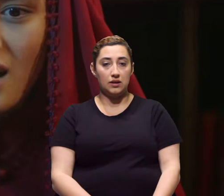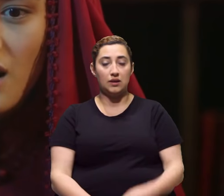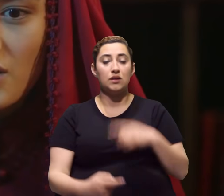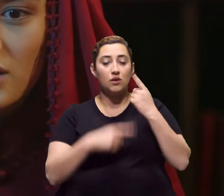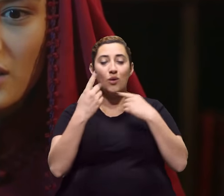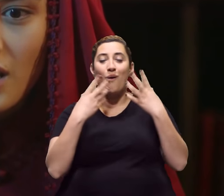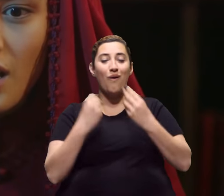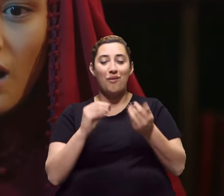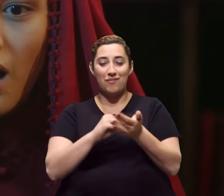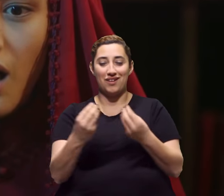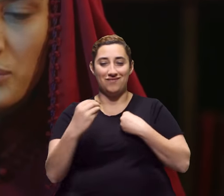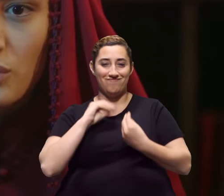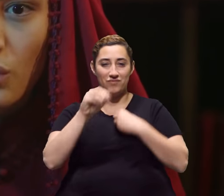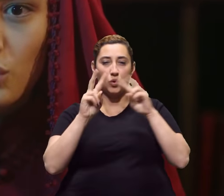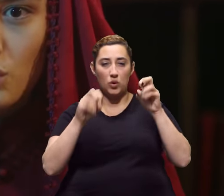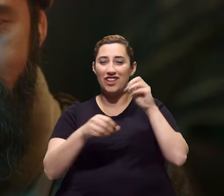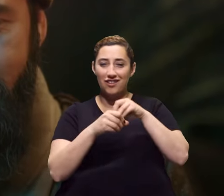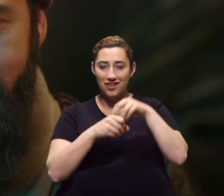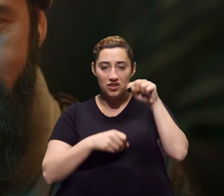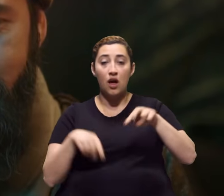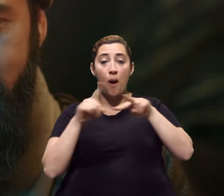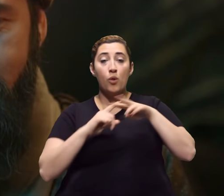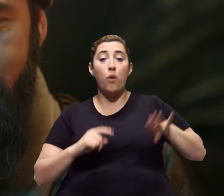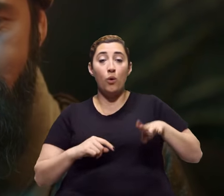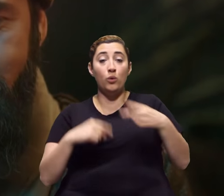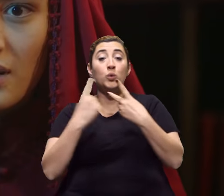Zikrolunan mihler karşılığı Abdullah oğlu Yunus'u